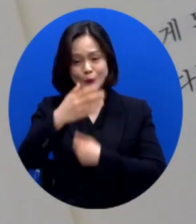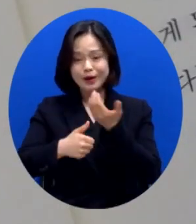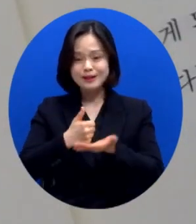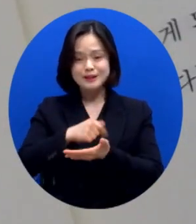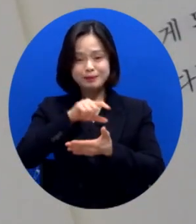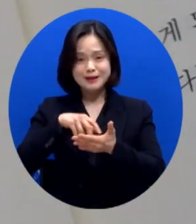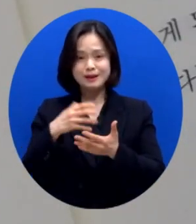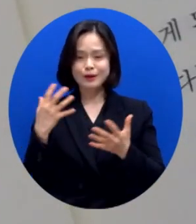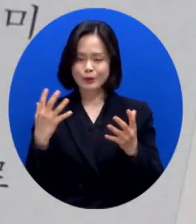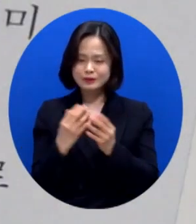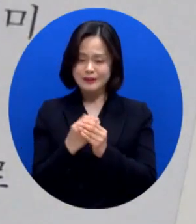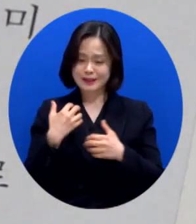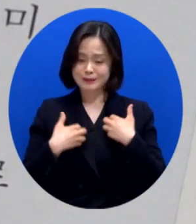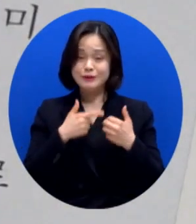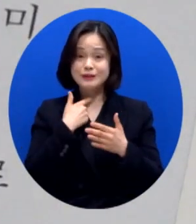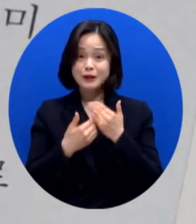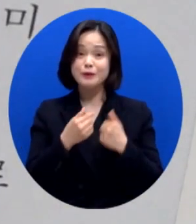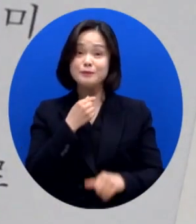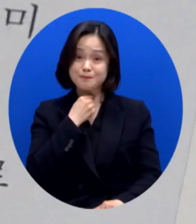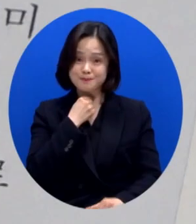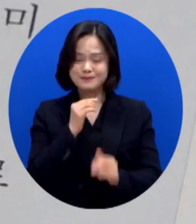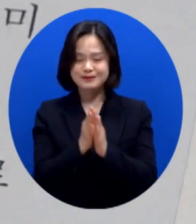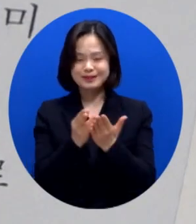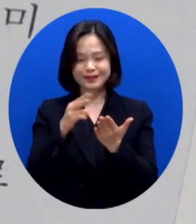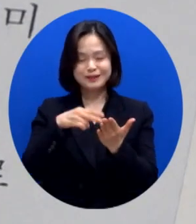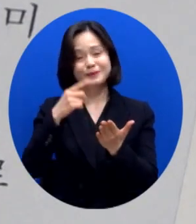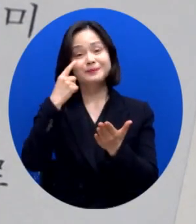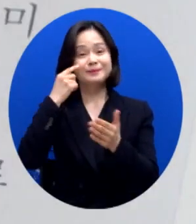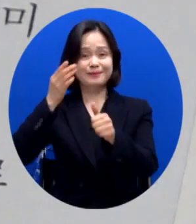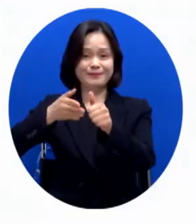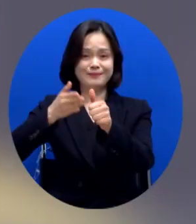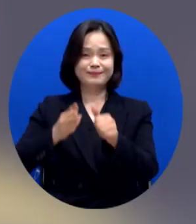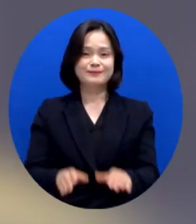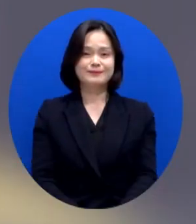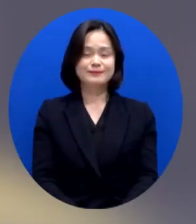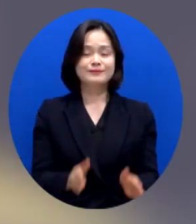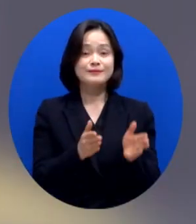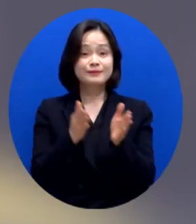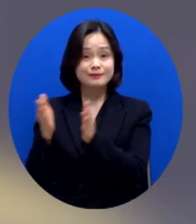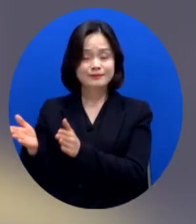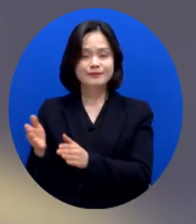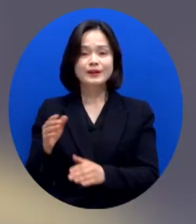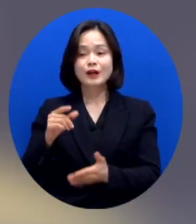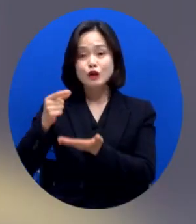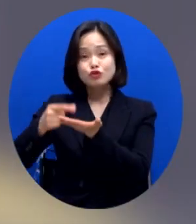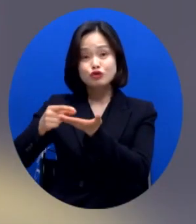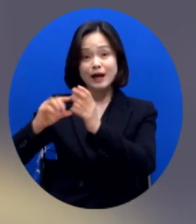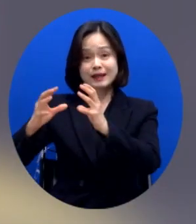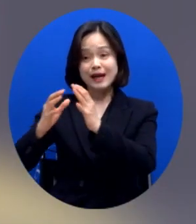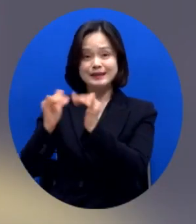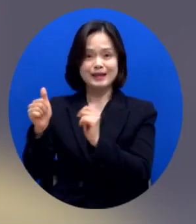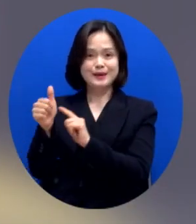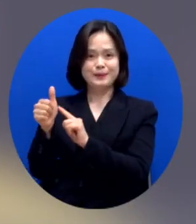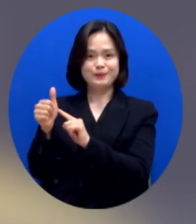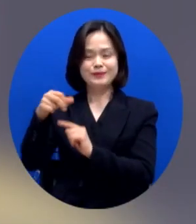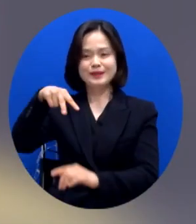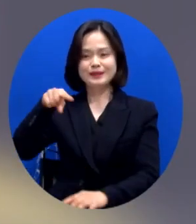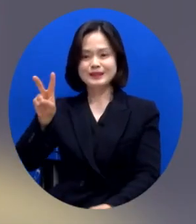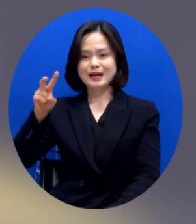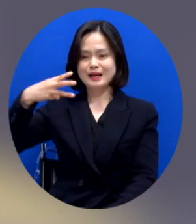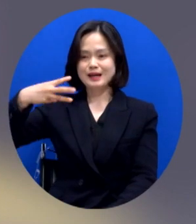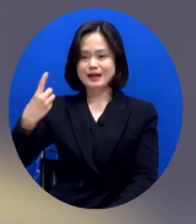기쁨을 누리기 원하는 독자에게 추천할 만한 책입니다. 우간다 출신 키아 샤론이 자작곡